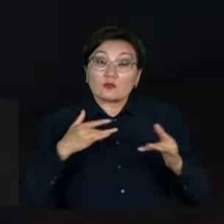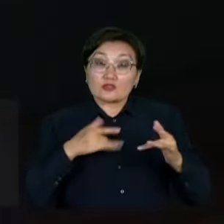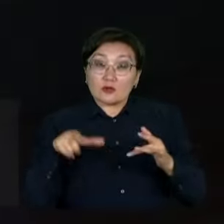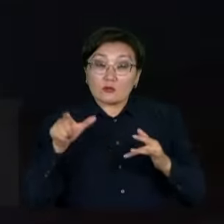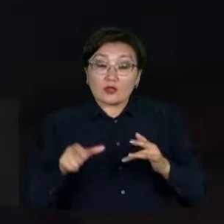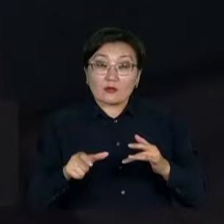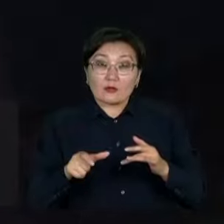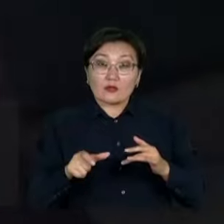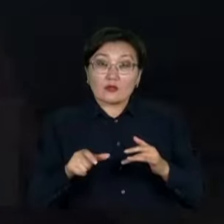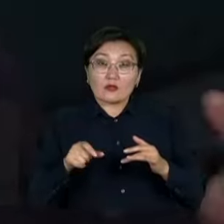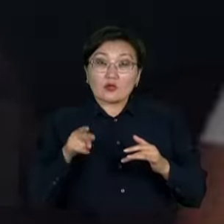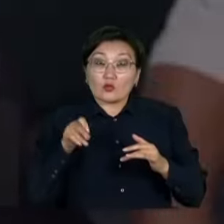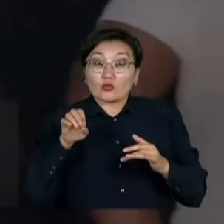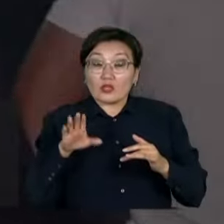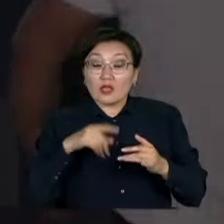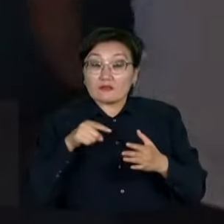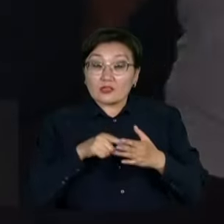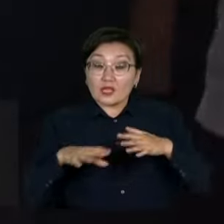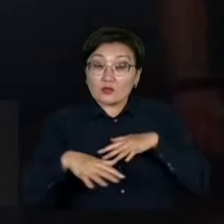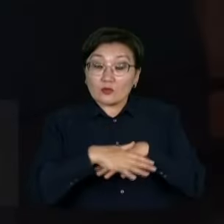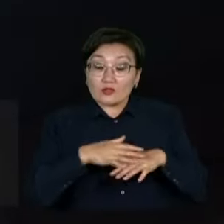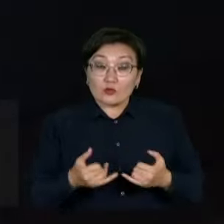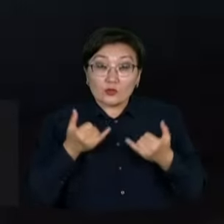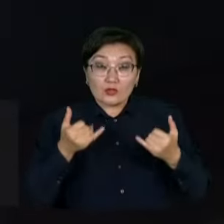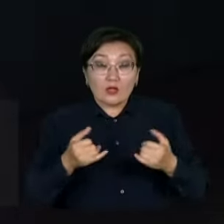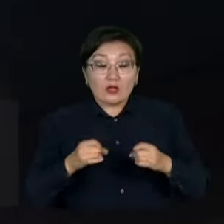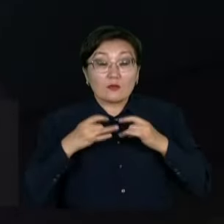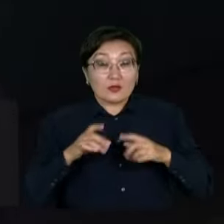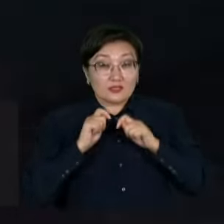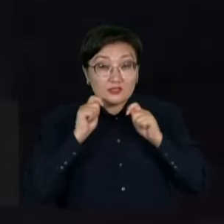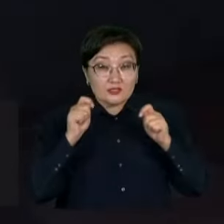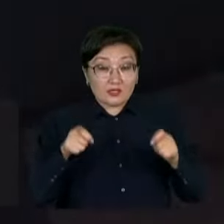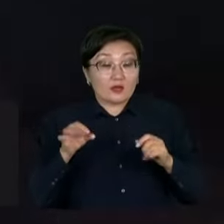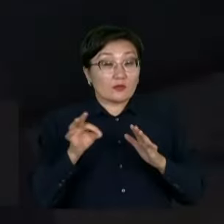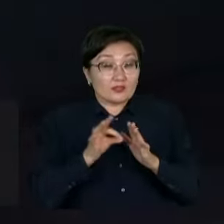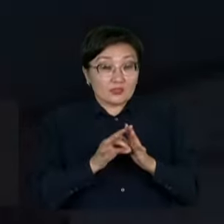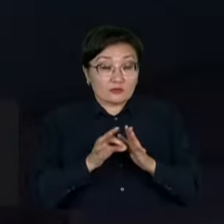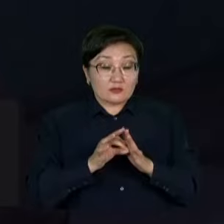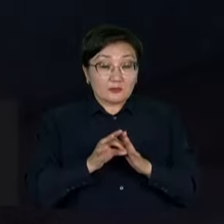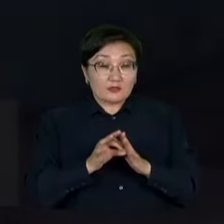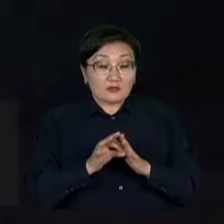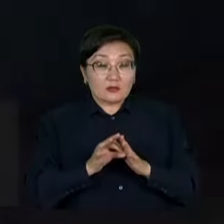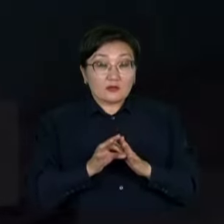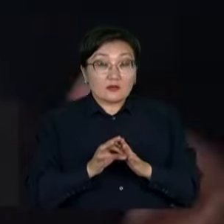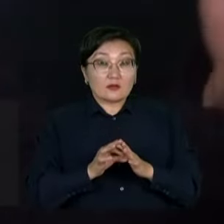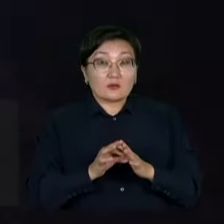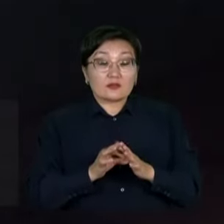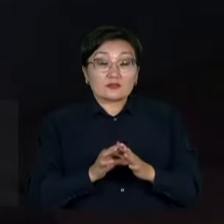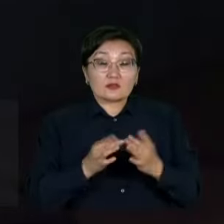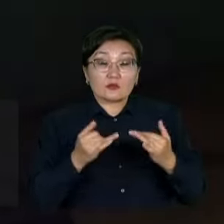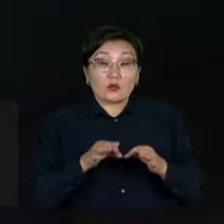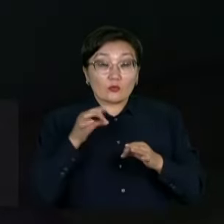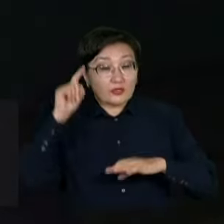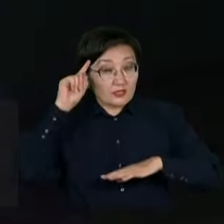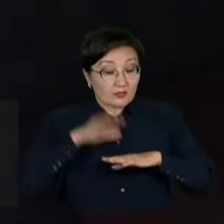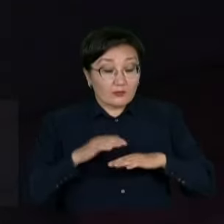Қонаевқа халқымызға бір мереке сыйлайық деген үмітімізді, ниетімізді жерге тастамай облыс әкімдігі